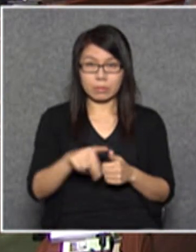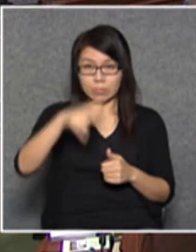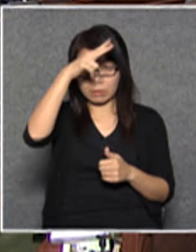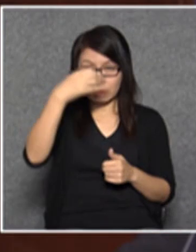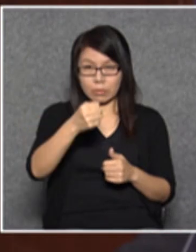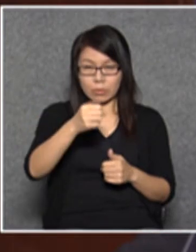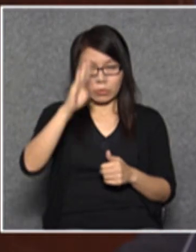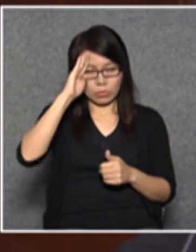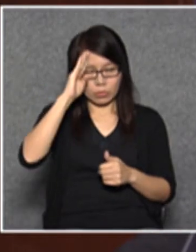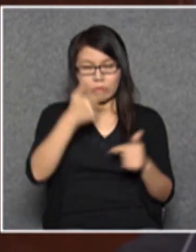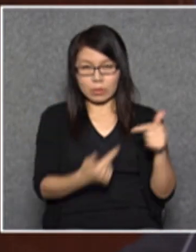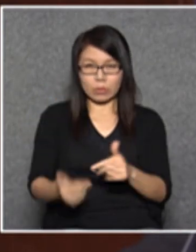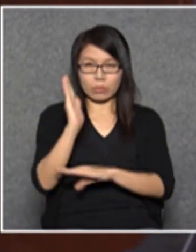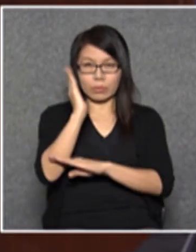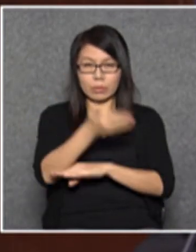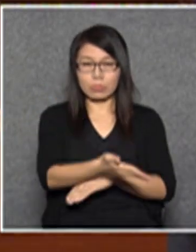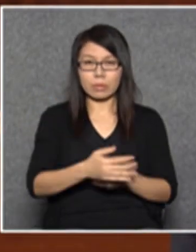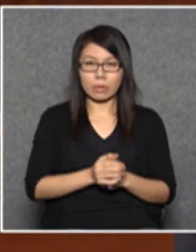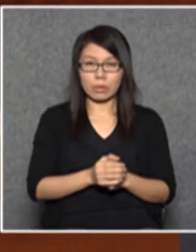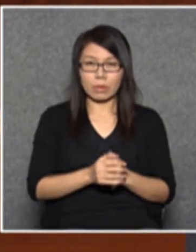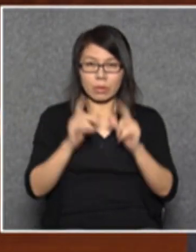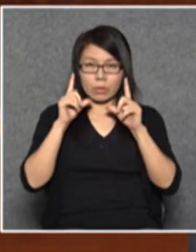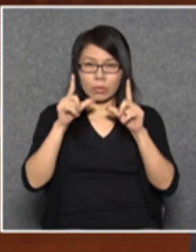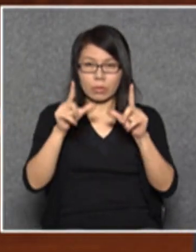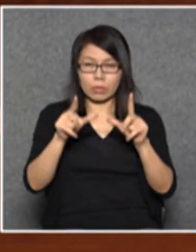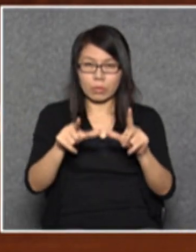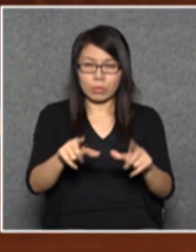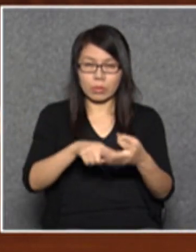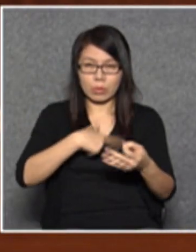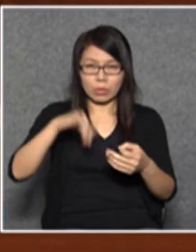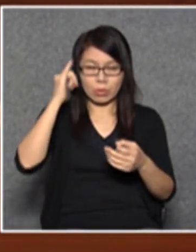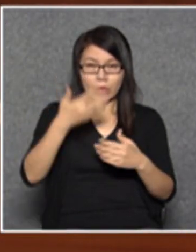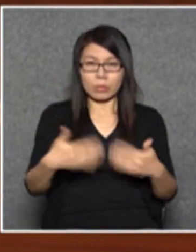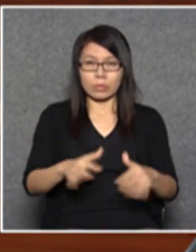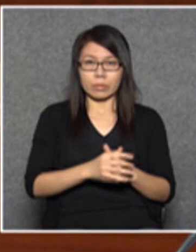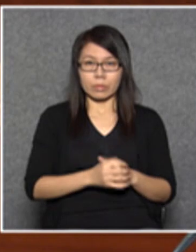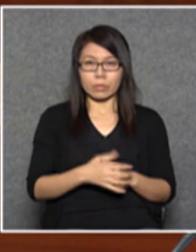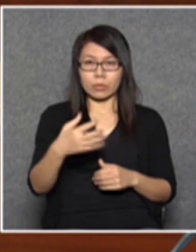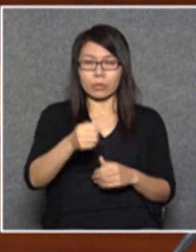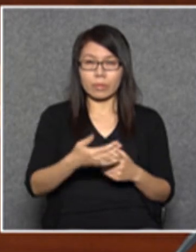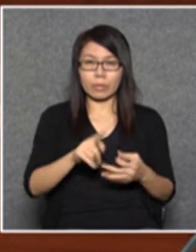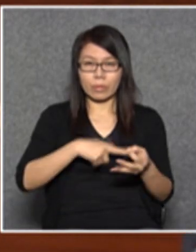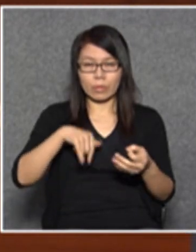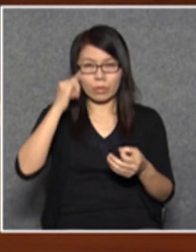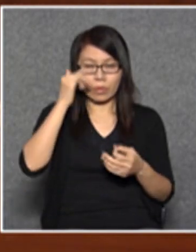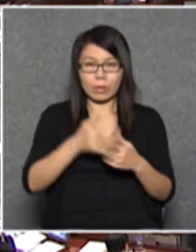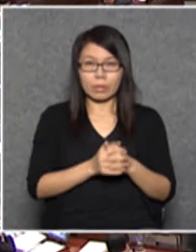對唔住，請你繼續發言。 我回答咗郭榮鏗議員嘅提問，主席。 郭榮鏗議員，